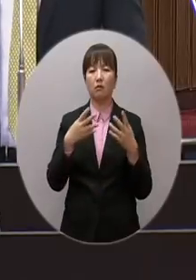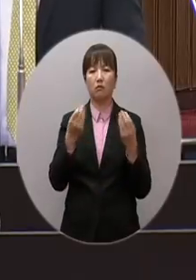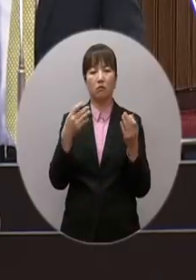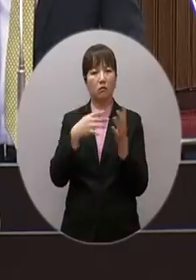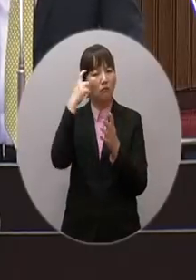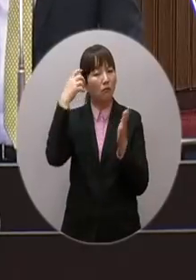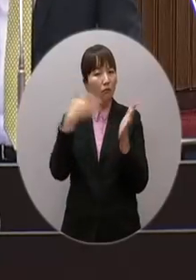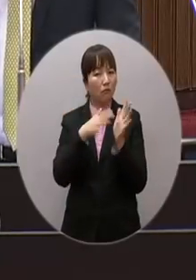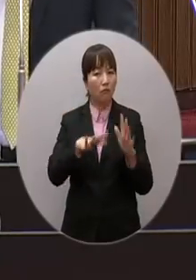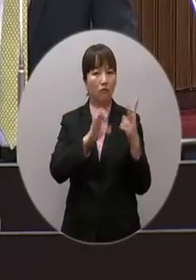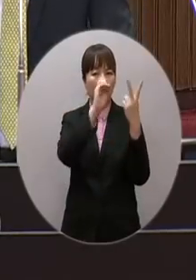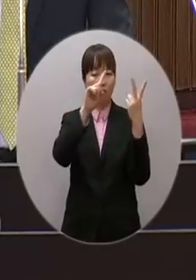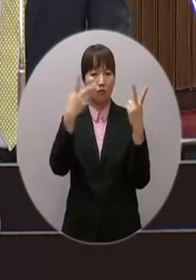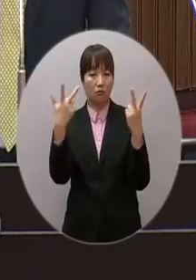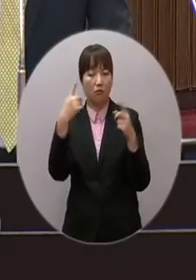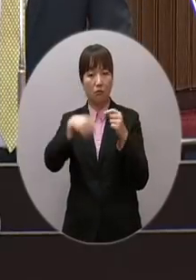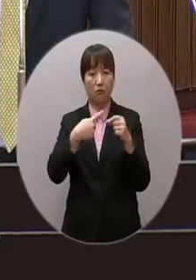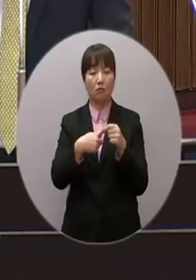到